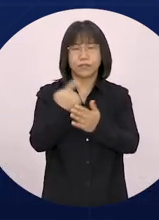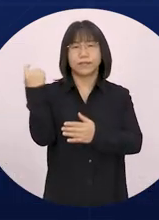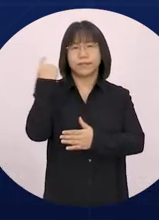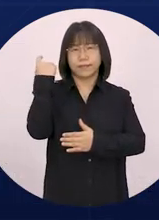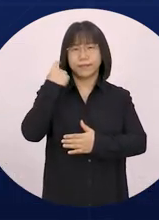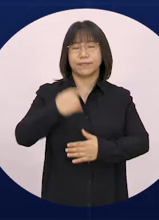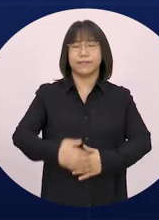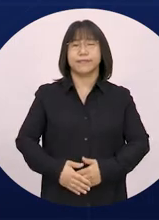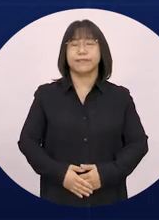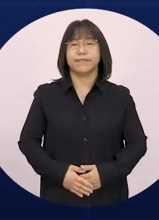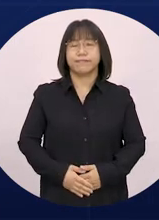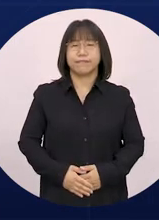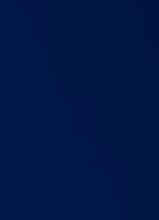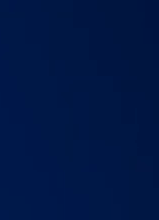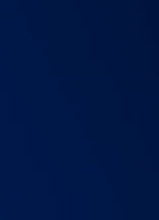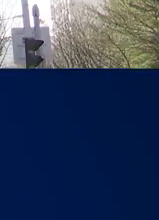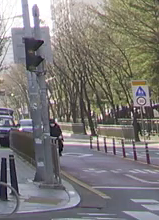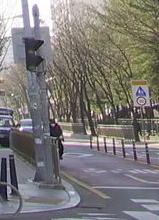주요 소식입니다.